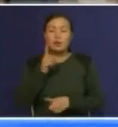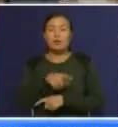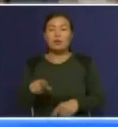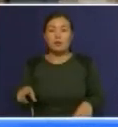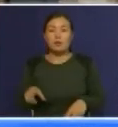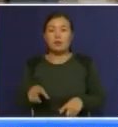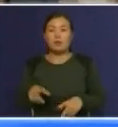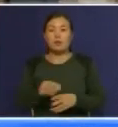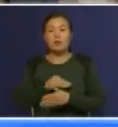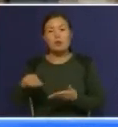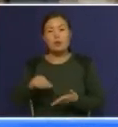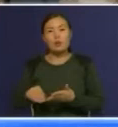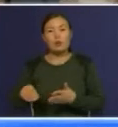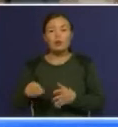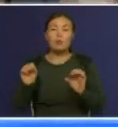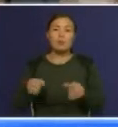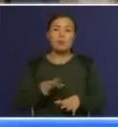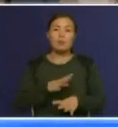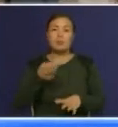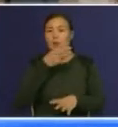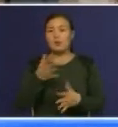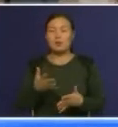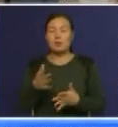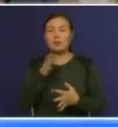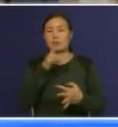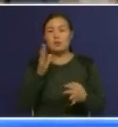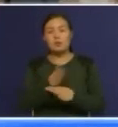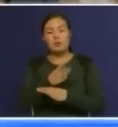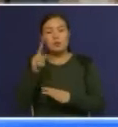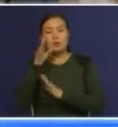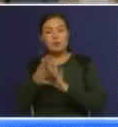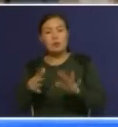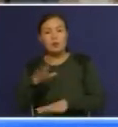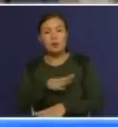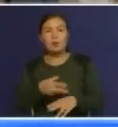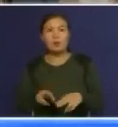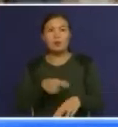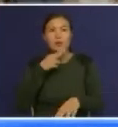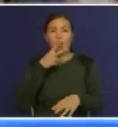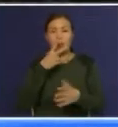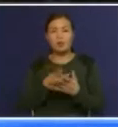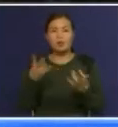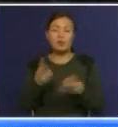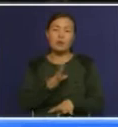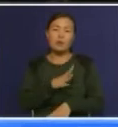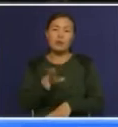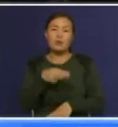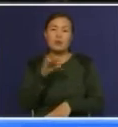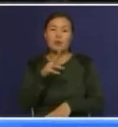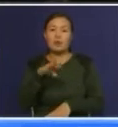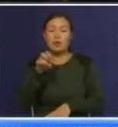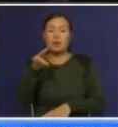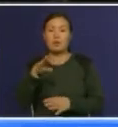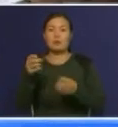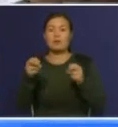жасының жазылуы да мүмкін, қай жас ерекшеліктері тез меңгеріп кетті, соны байқау керек шығар. Диктант қорытындысын арнайы